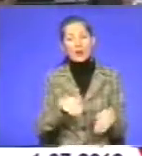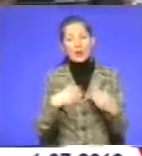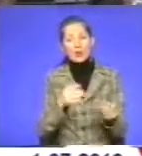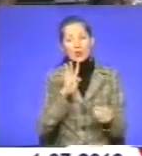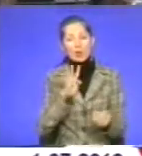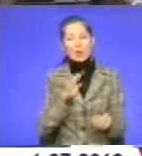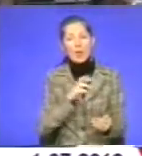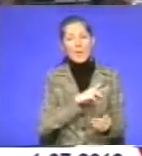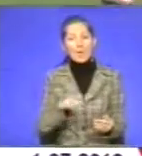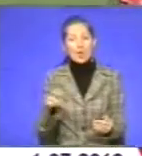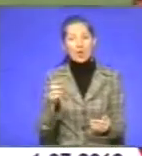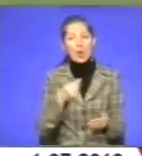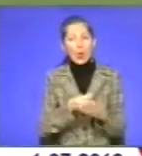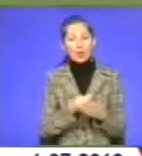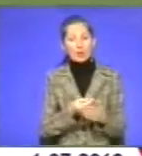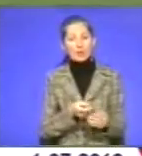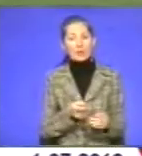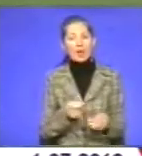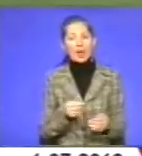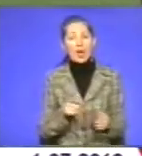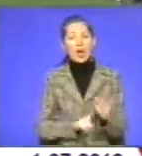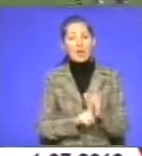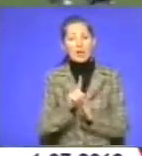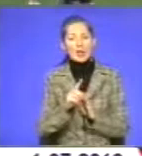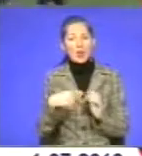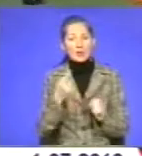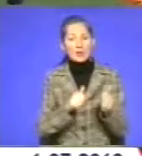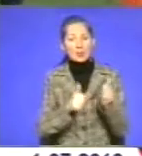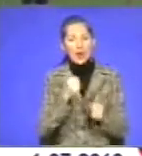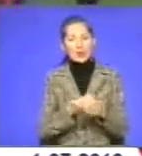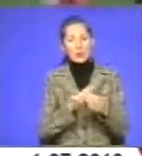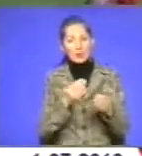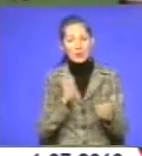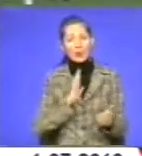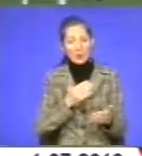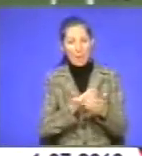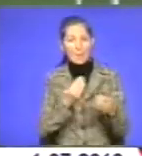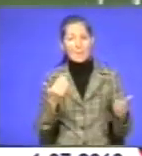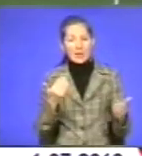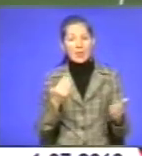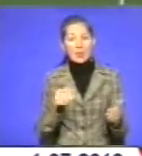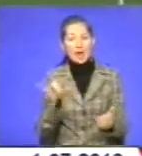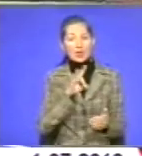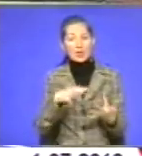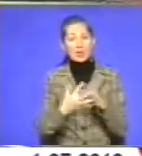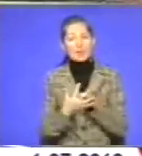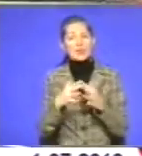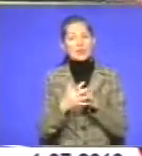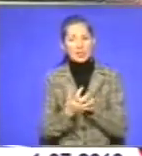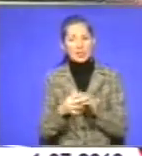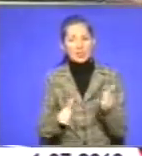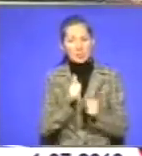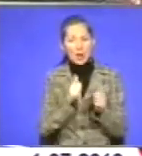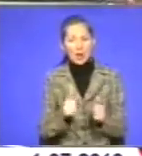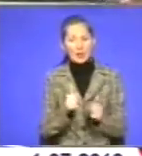вони розпочнуть тут роботи. Фінальним обласним змаганням передували районні, сільські та селищні. У змагальну програму організатори